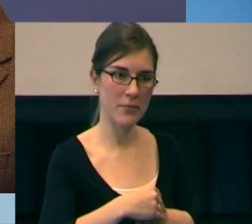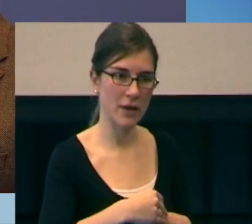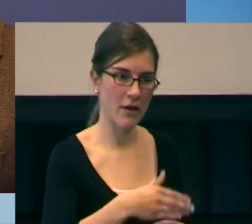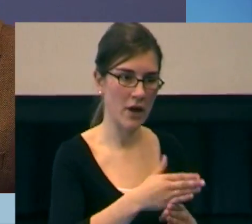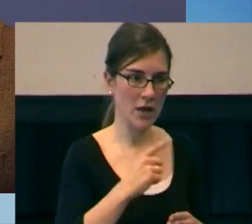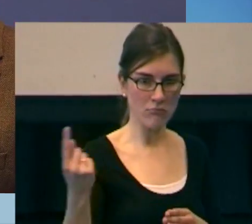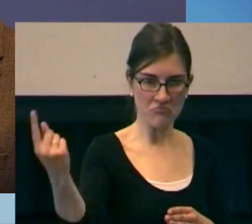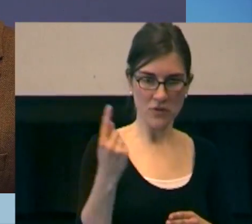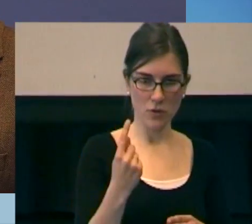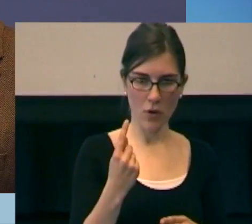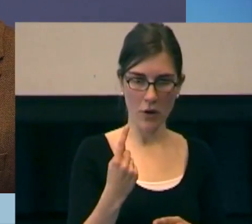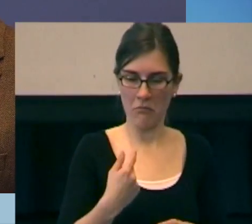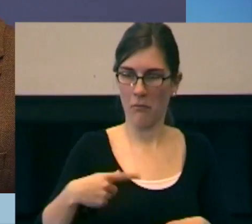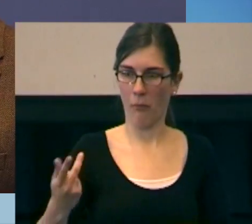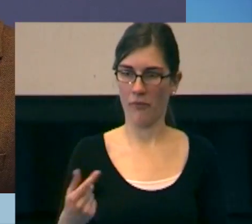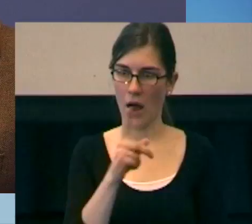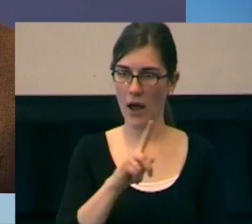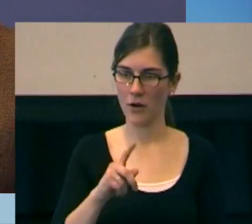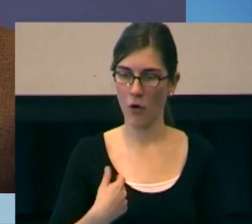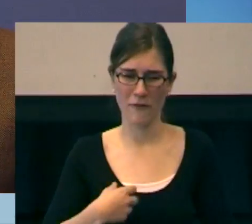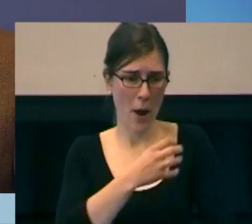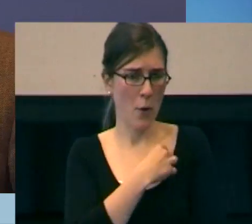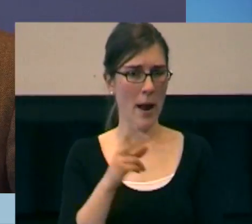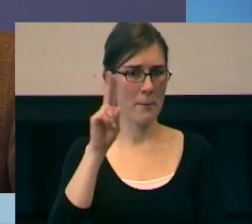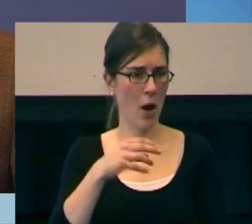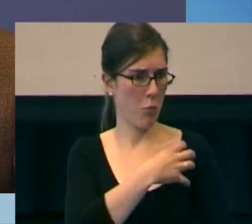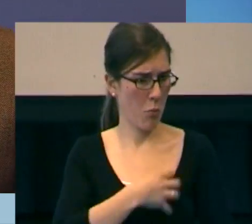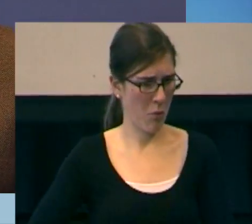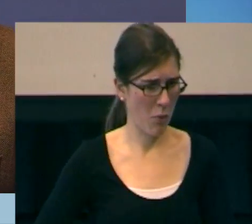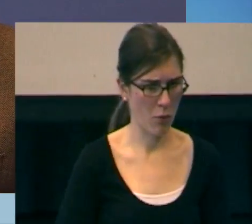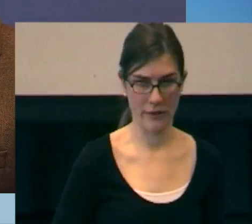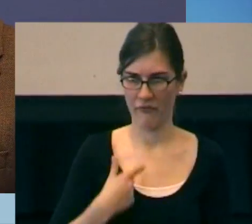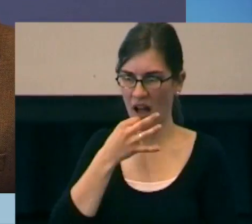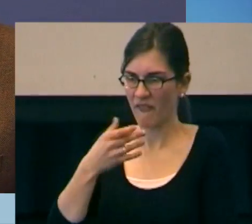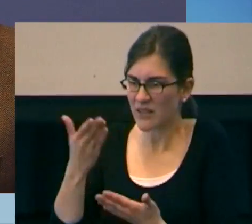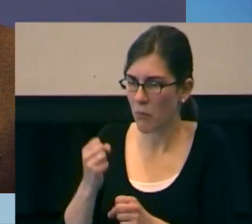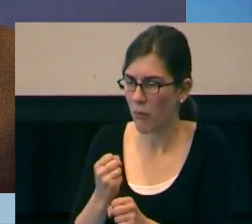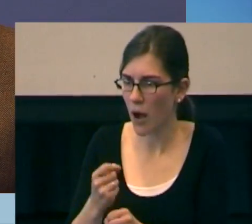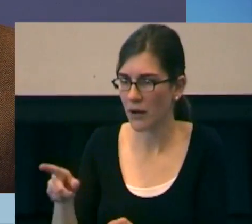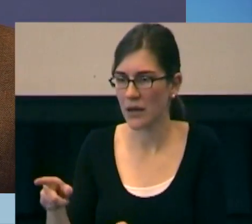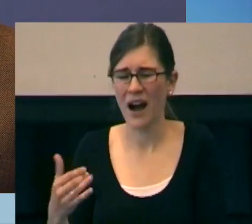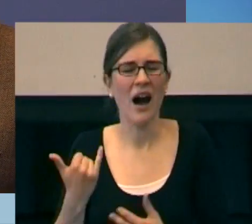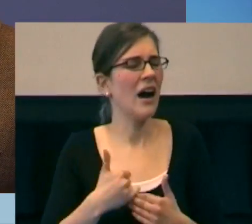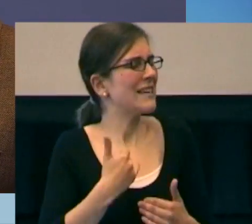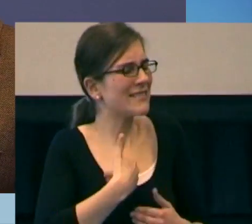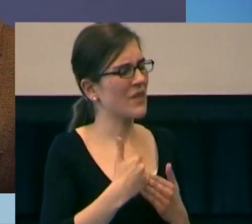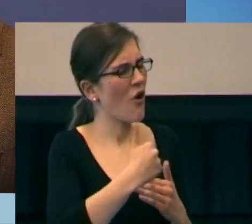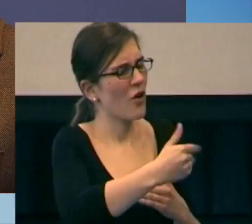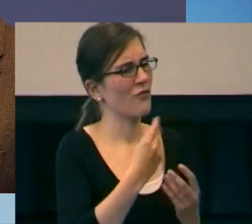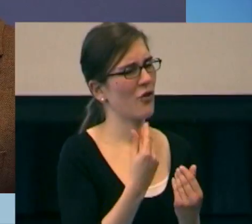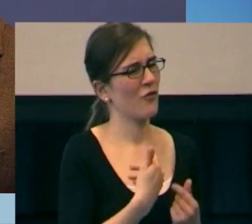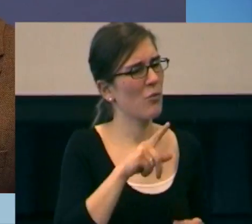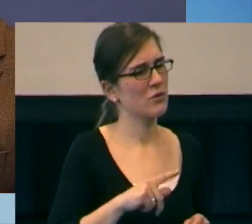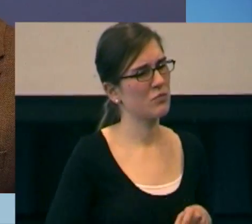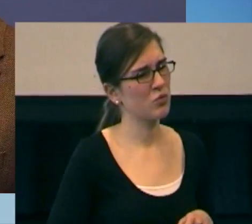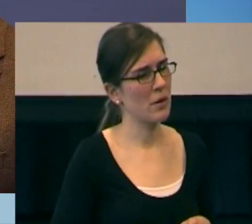wieder und hatte blaue Flecken von oben bis unten. Da habe ich ich hatte einen häufigen Harndrang, musste